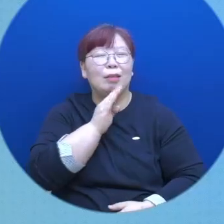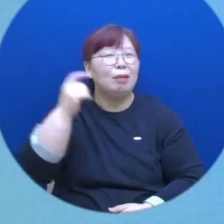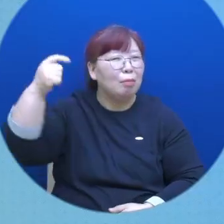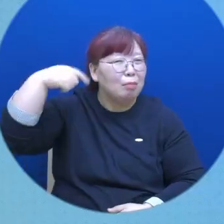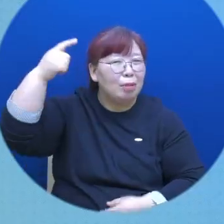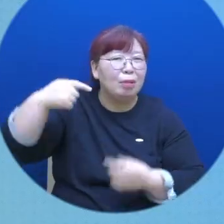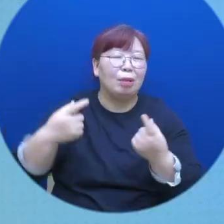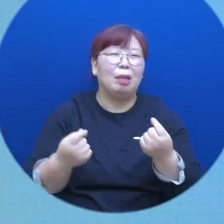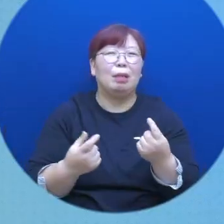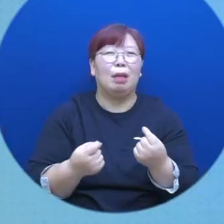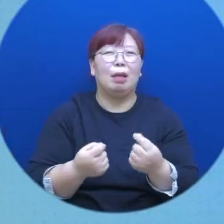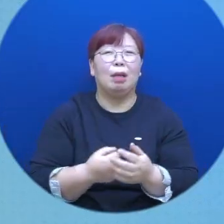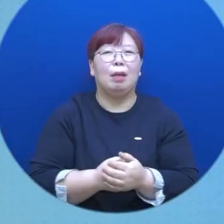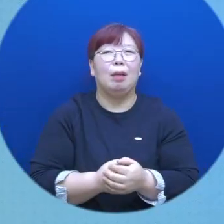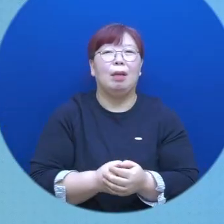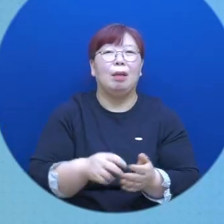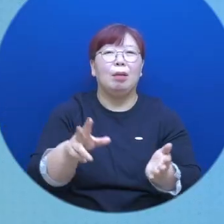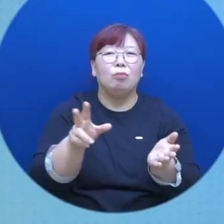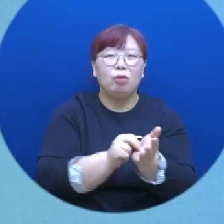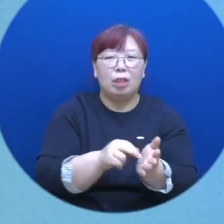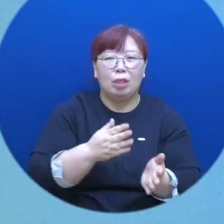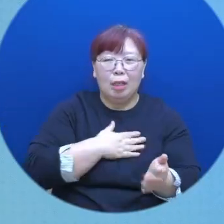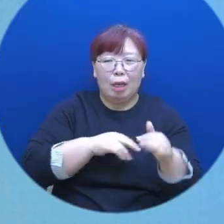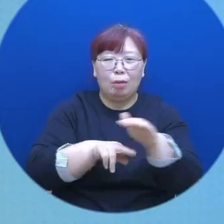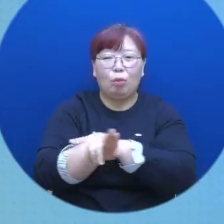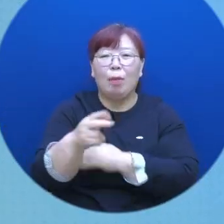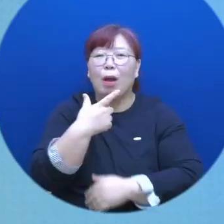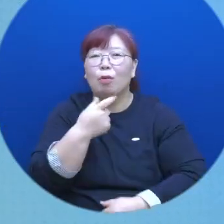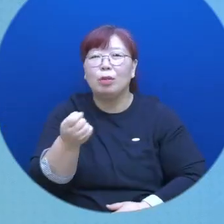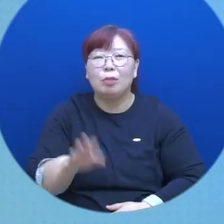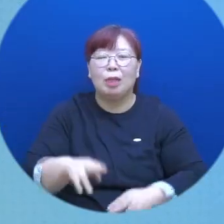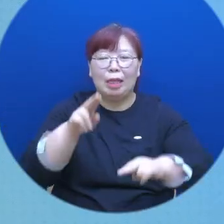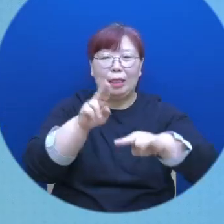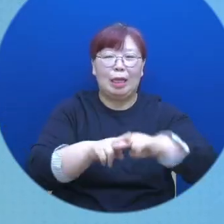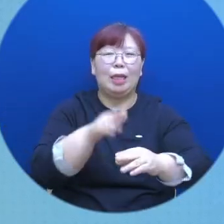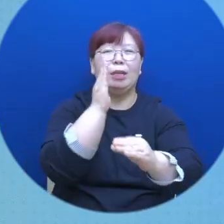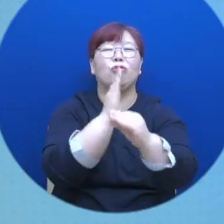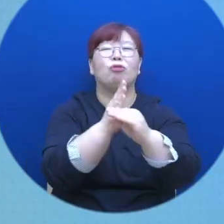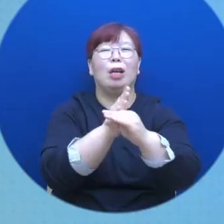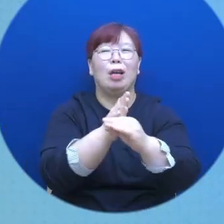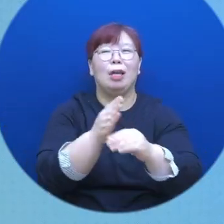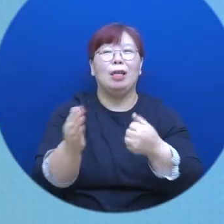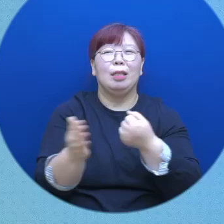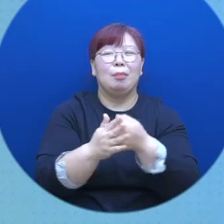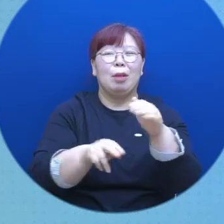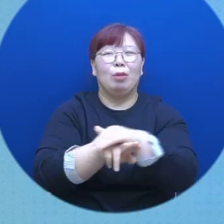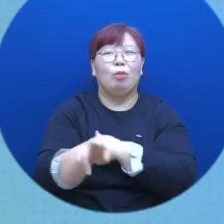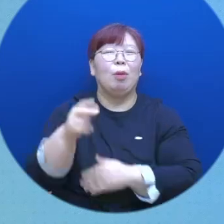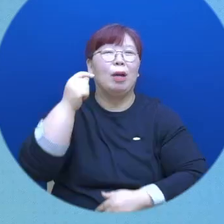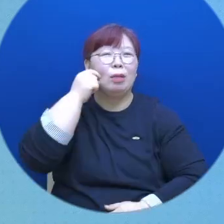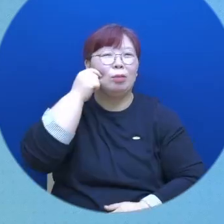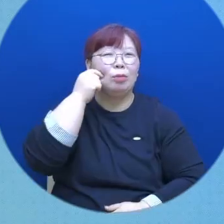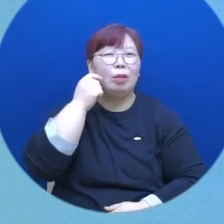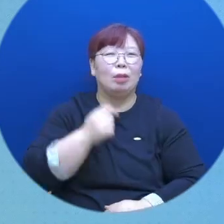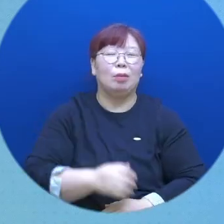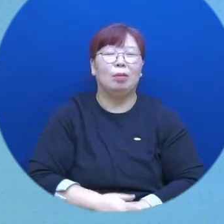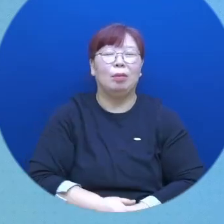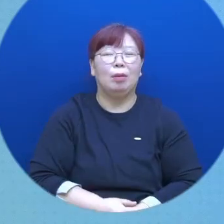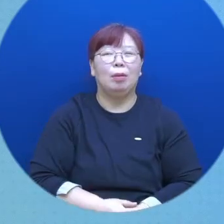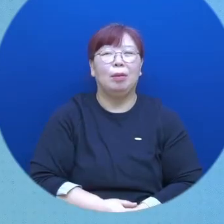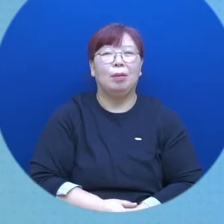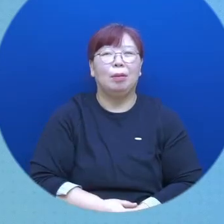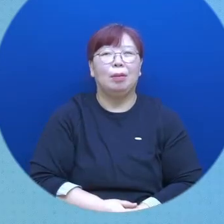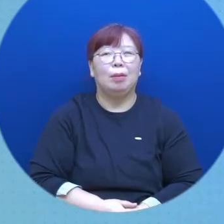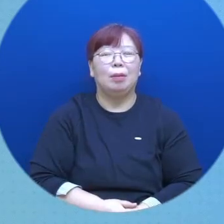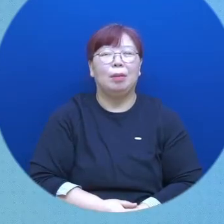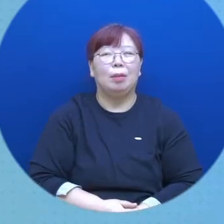미쳤다. 문제는 나가야 되는데 자리 가운데 앉아 있는 거야. 그래서 나갈 수가 없는 거예요.